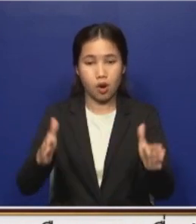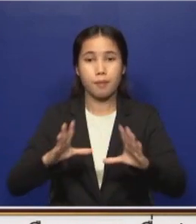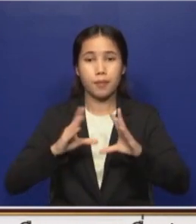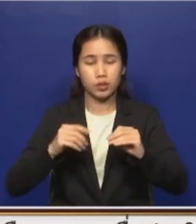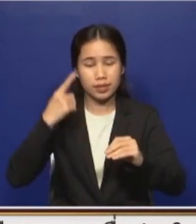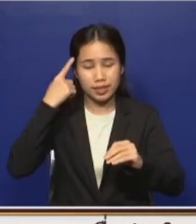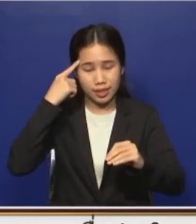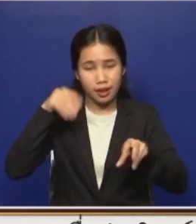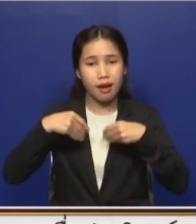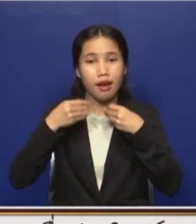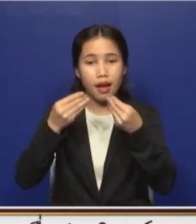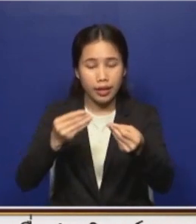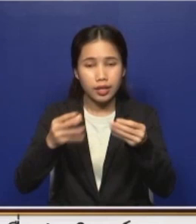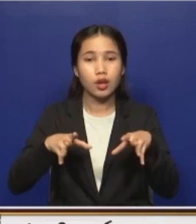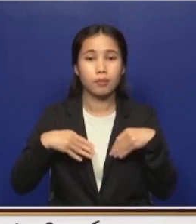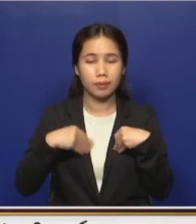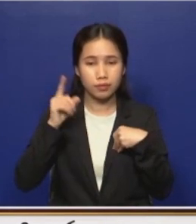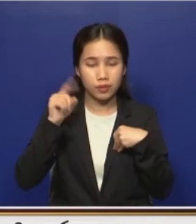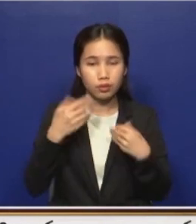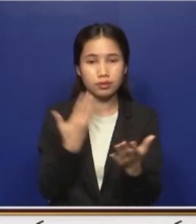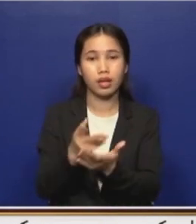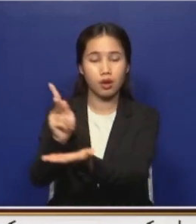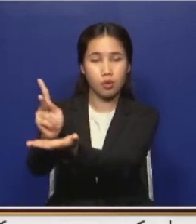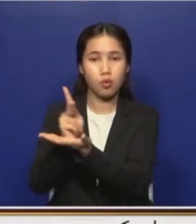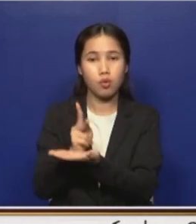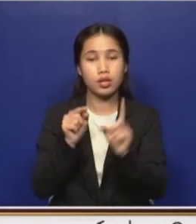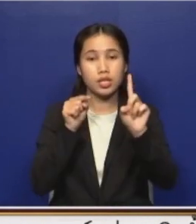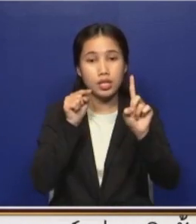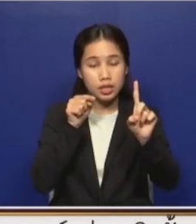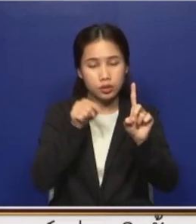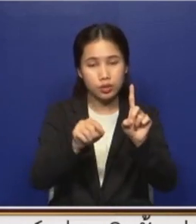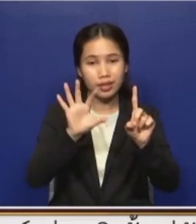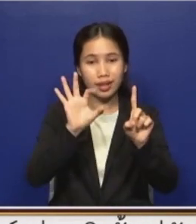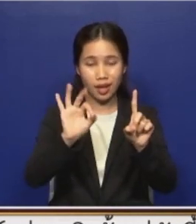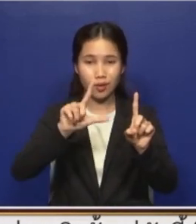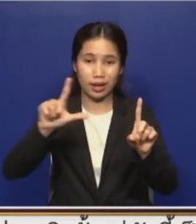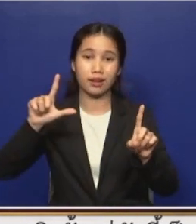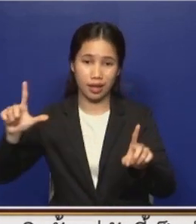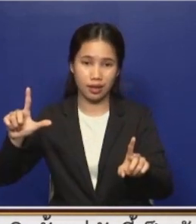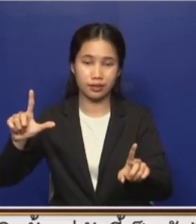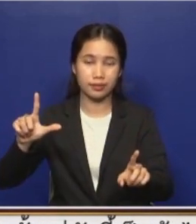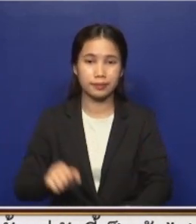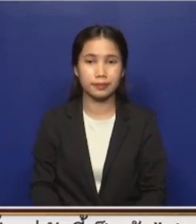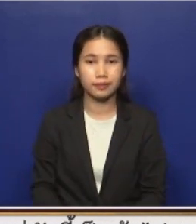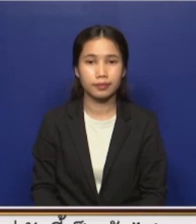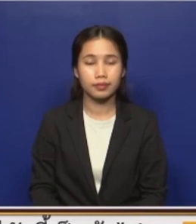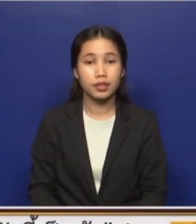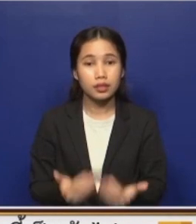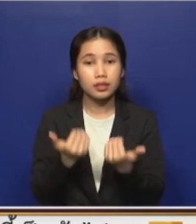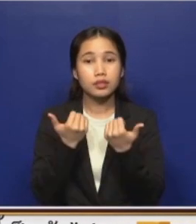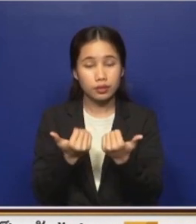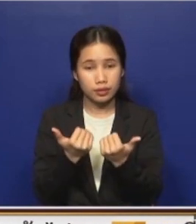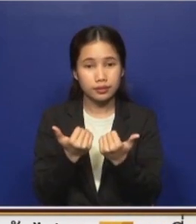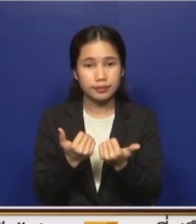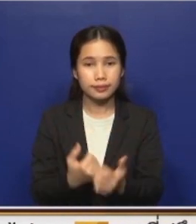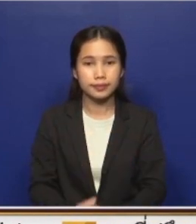าเป็น 25,000 กว่าขอโทษนะครับนี่ขนาดไม่ได้ตรวจเชิงรุกมากเท่